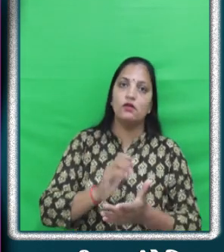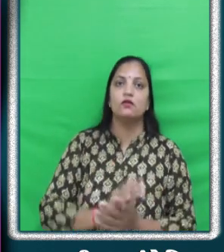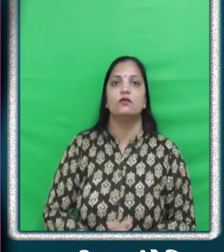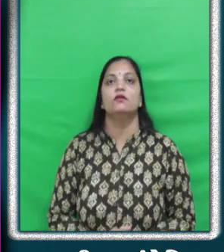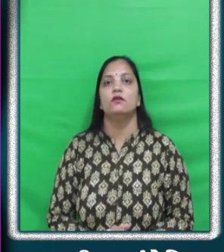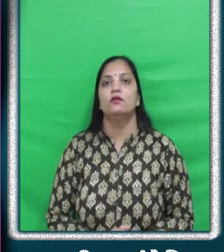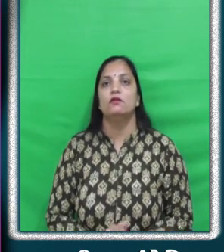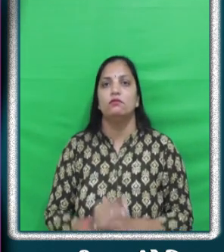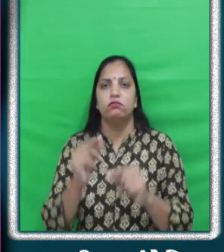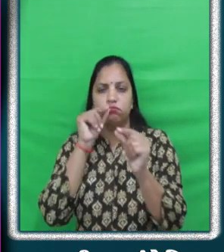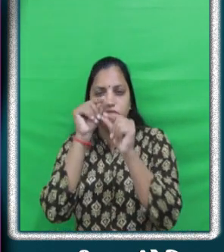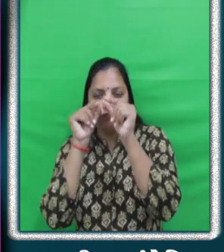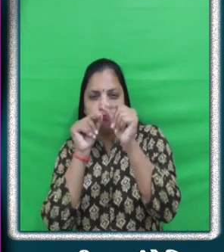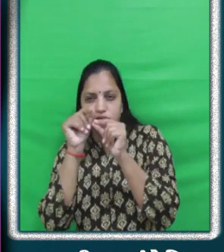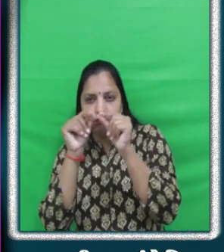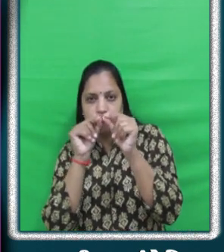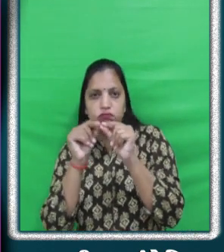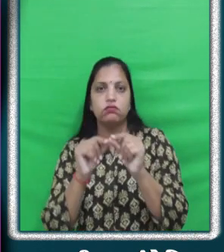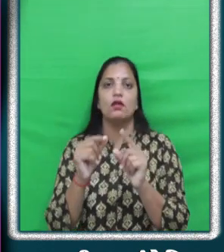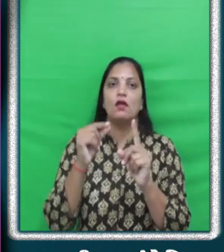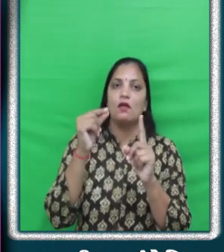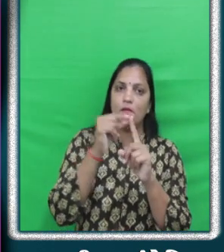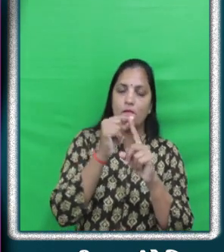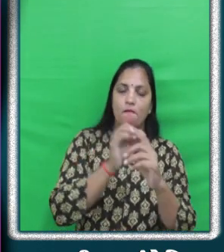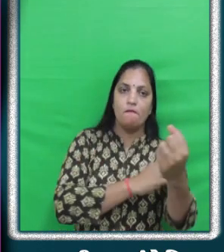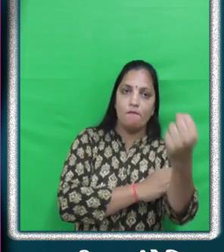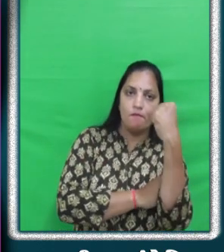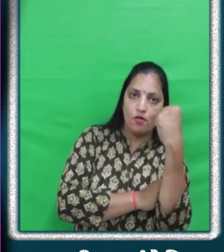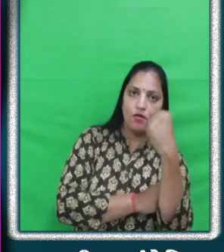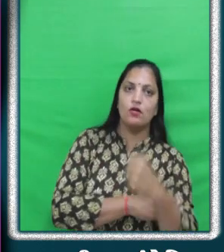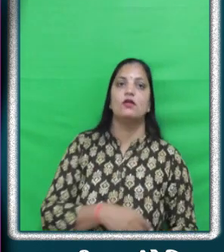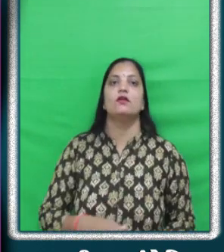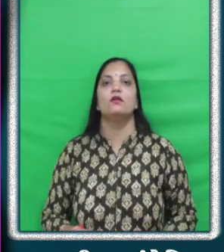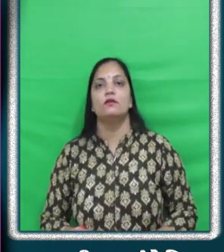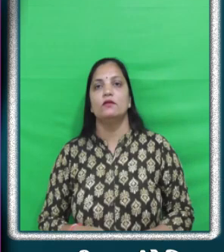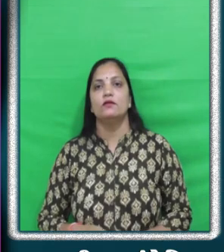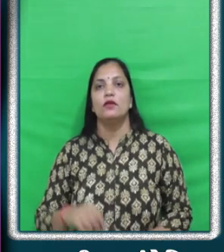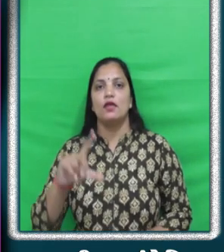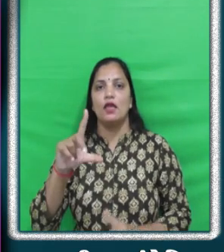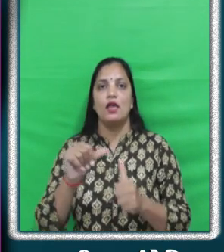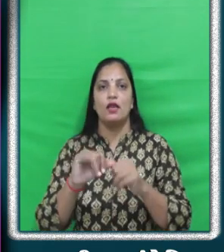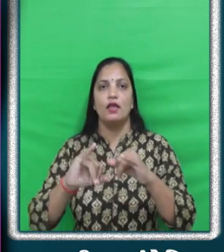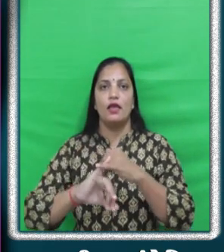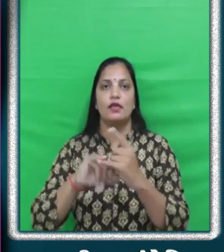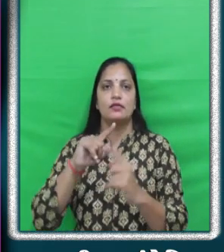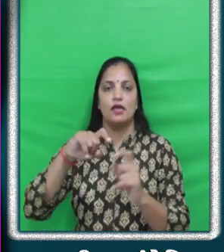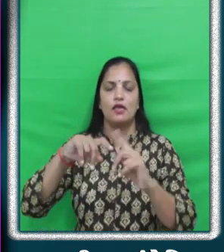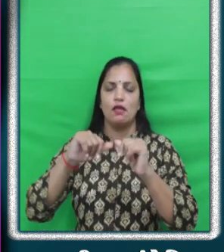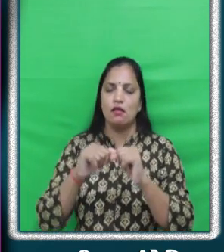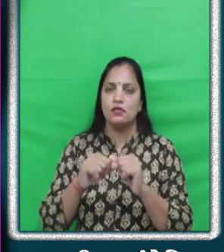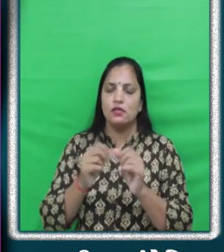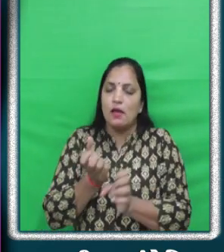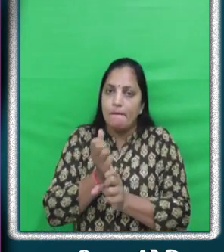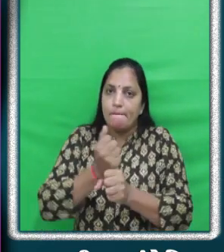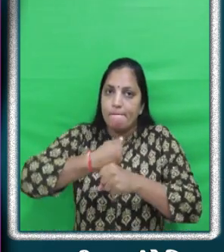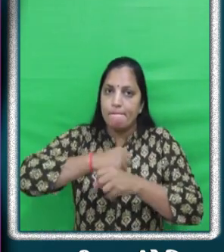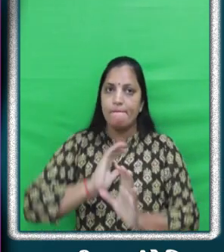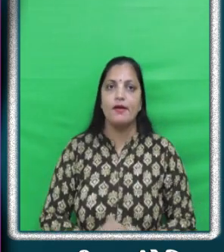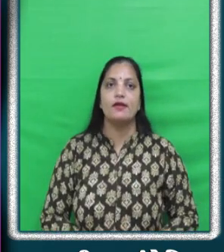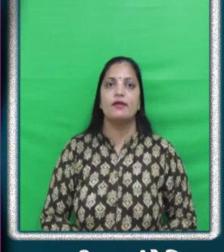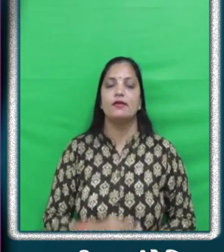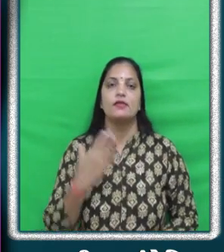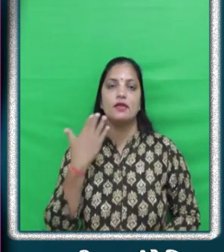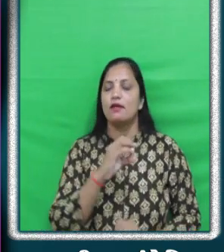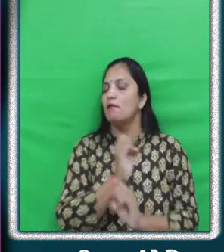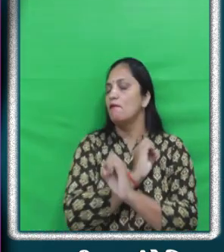રુધિર કેશિકાઓના છિદ્રોમાંથી રુધિર રસ, પ્રોટીન અને રુધિર કોષો બહાર નીકળી લસિકાનું શું કરે છે, નિર્માણ કરે છે. એ રંગહીન